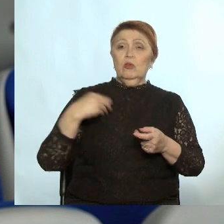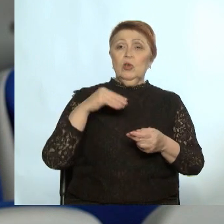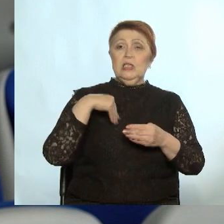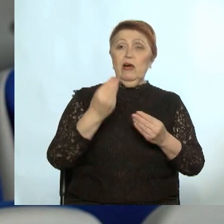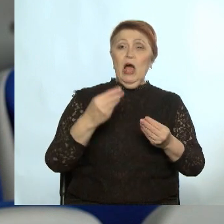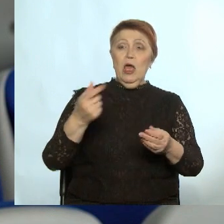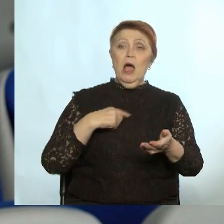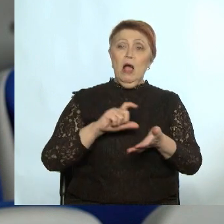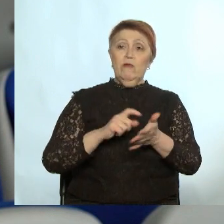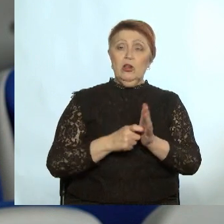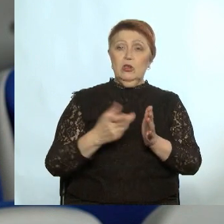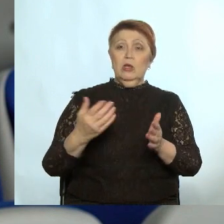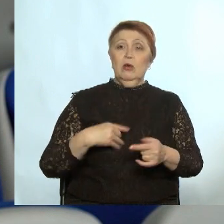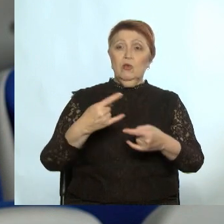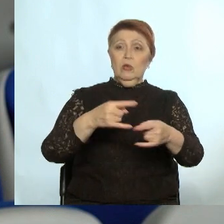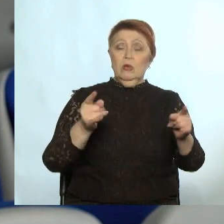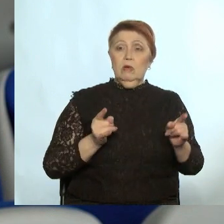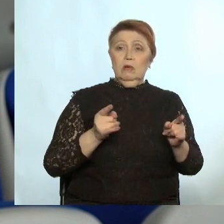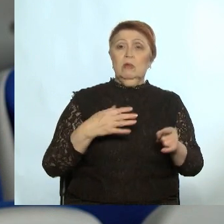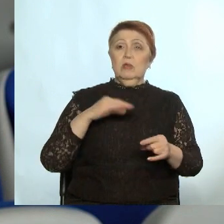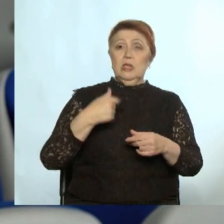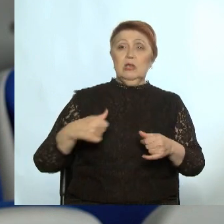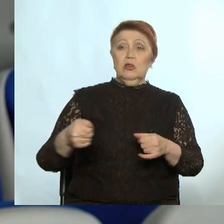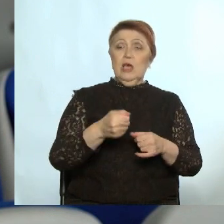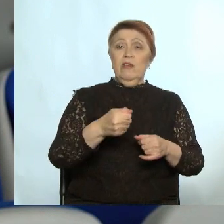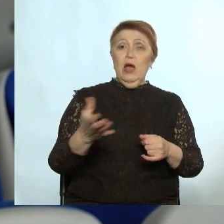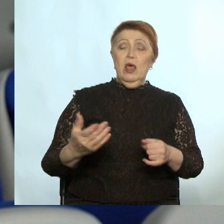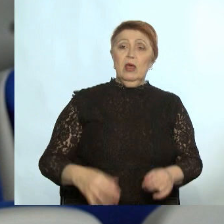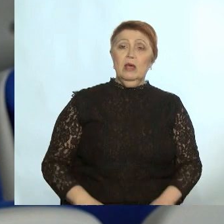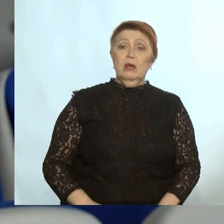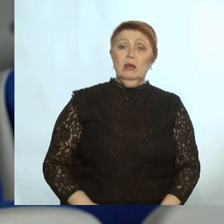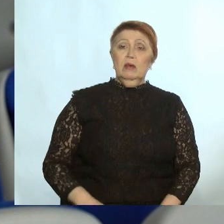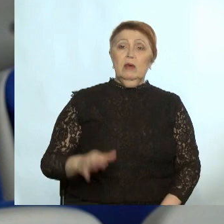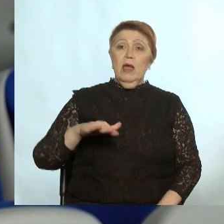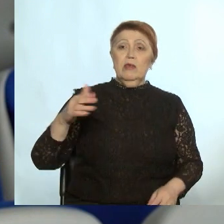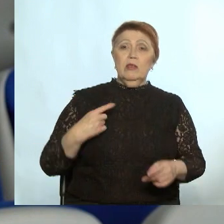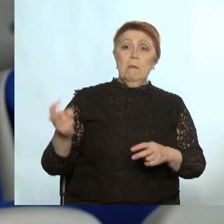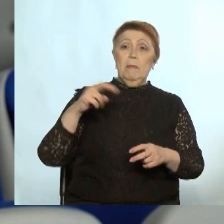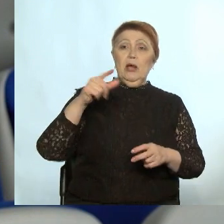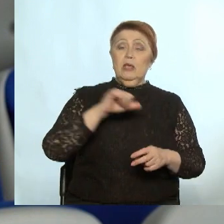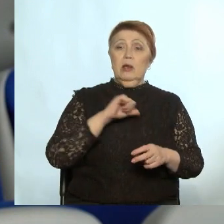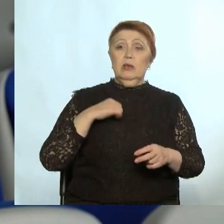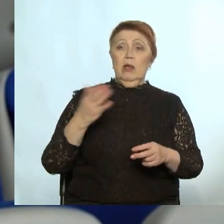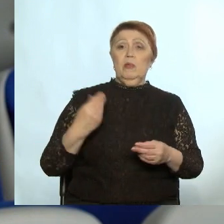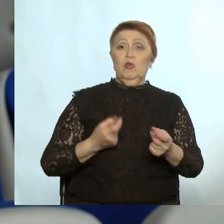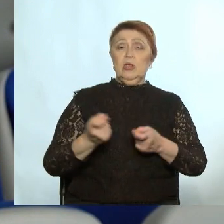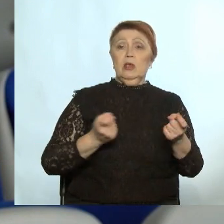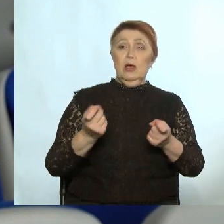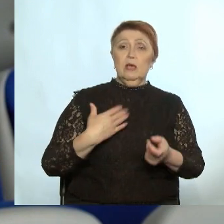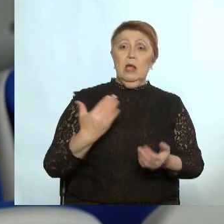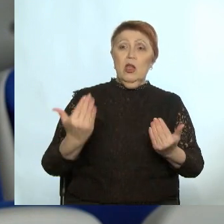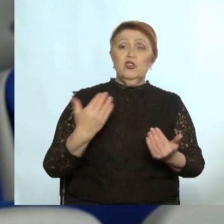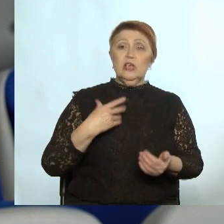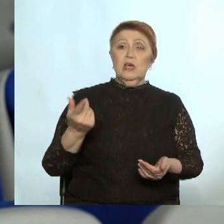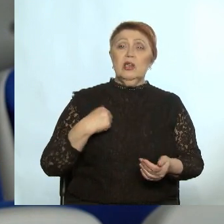он обслуживал эту коробку, заливал ее, там жил, можно сказать, на этой коробке. Дети приходили, катались, катков было много. То сейчас, ну, к сожалению,